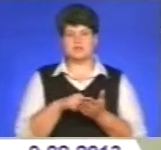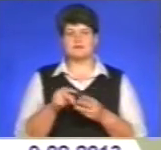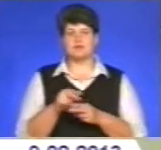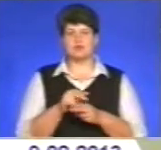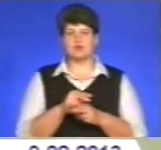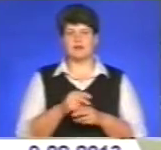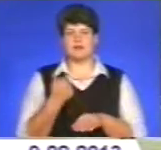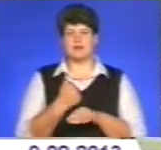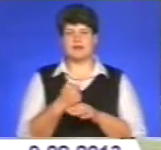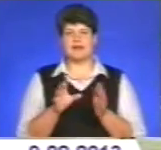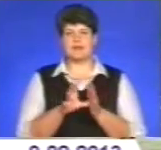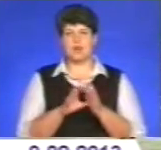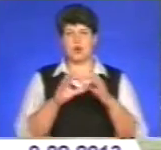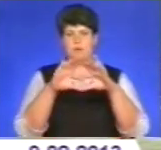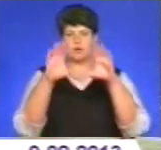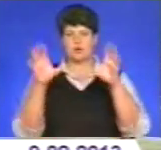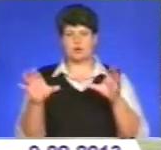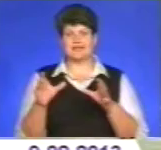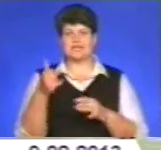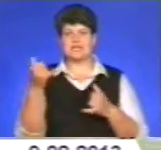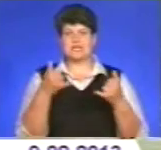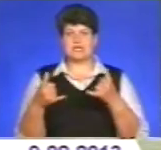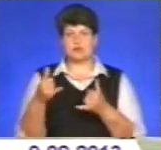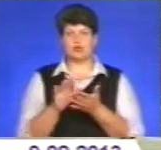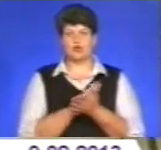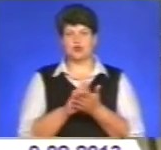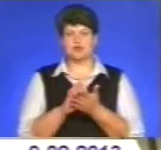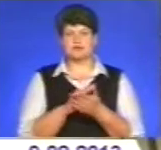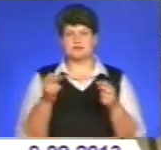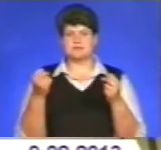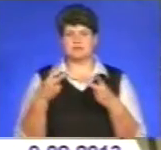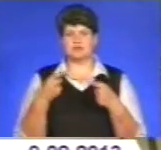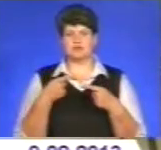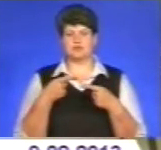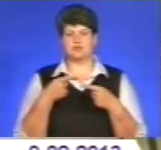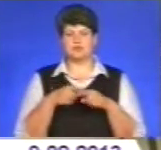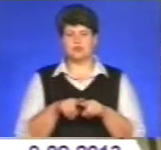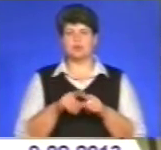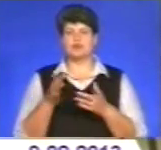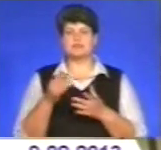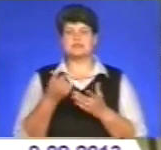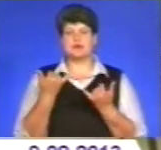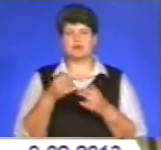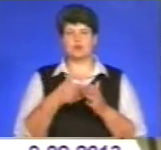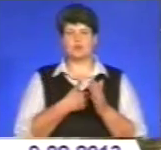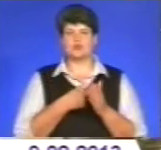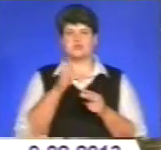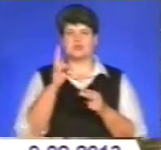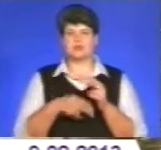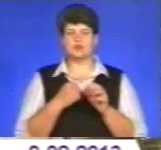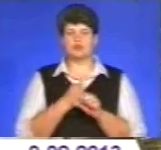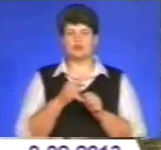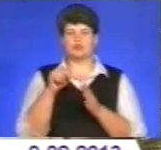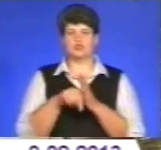та замінили традиційне хімводоочищення спеціальною системою з нанотехнологіями. Наразі належить завершити роботу внутрішніх мереж,